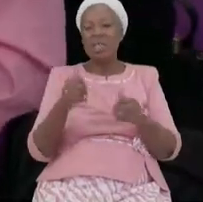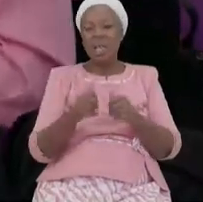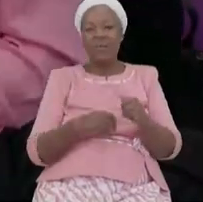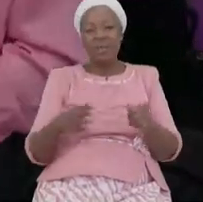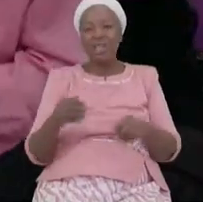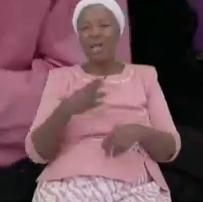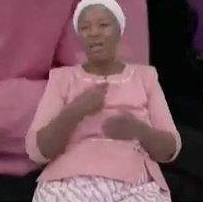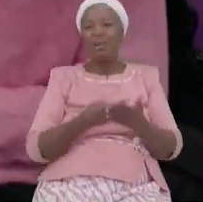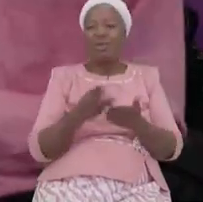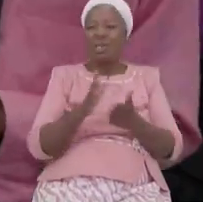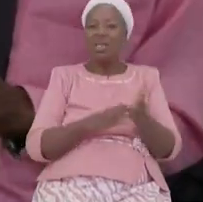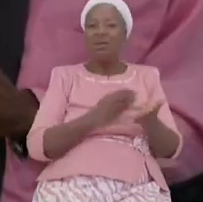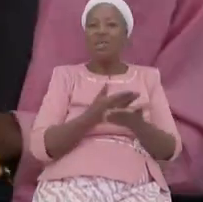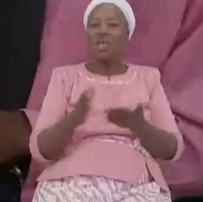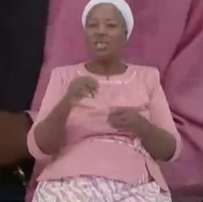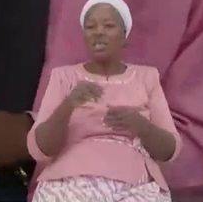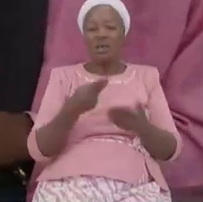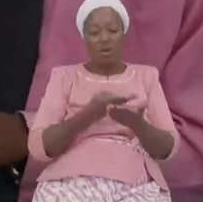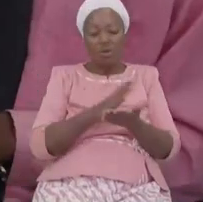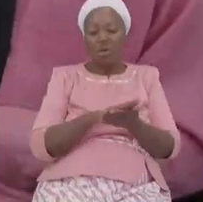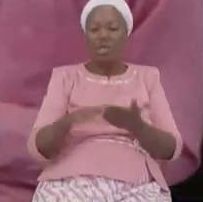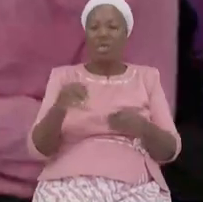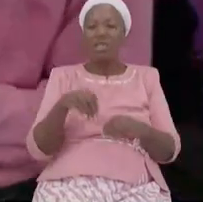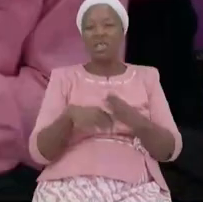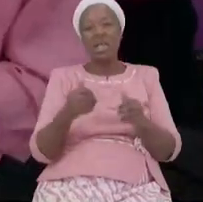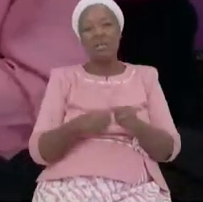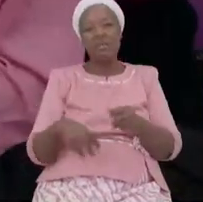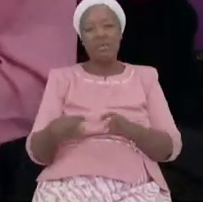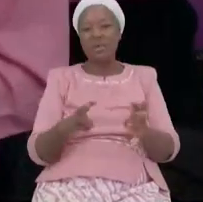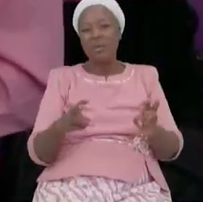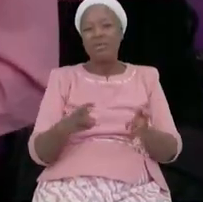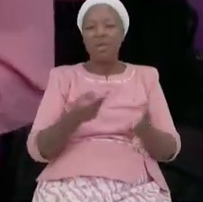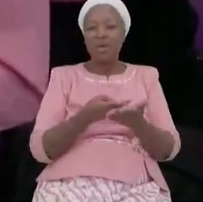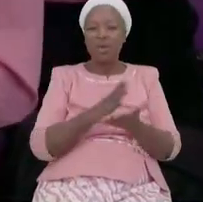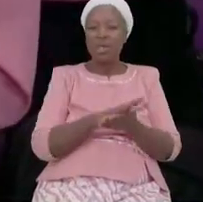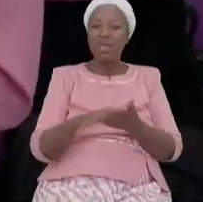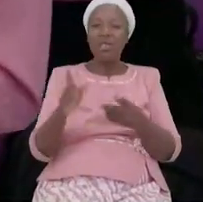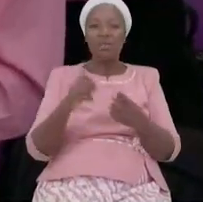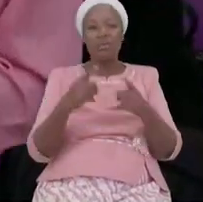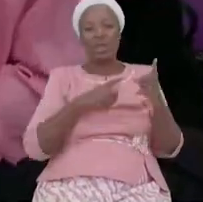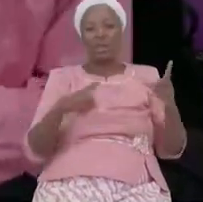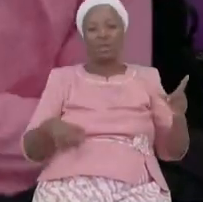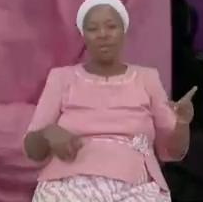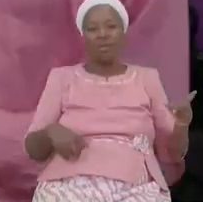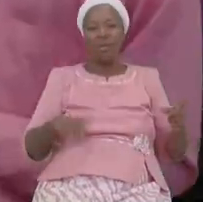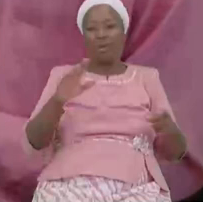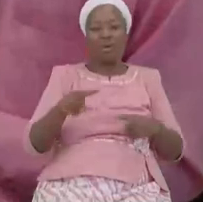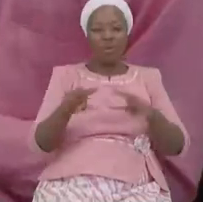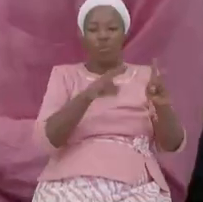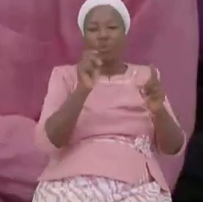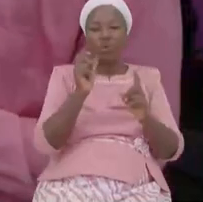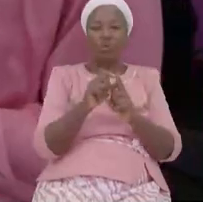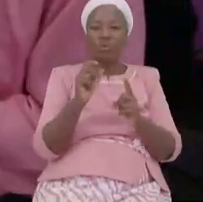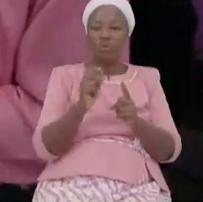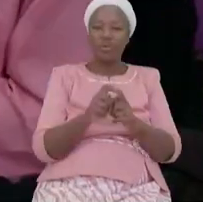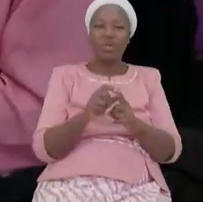et de toute manière. La sainteté, ô Seigneur, ton mot d'ordre